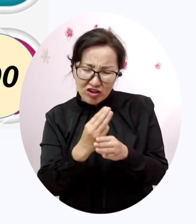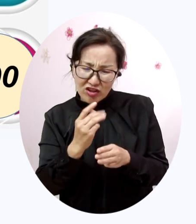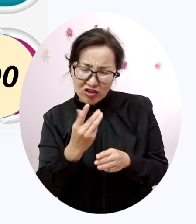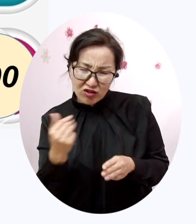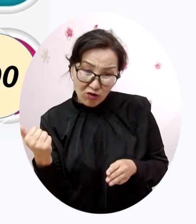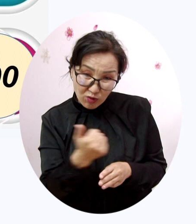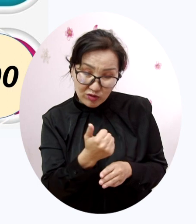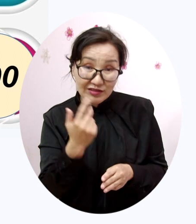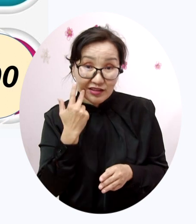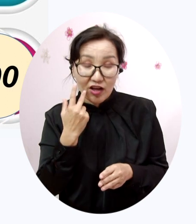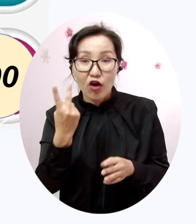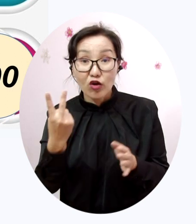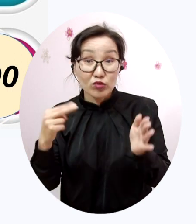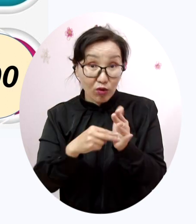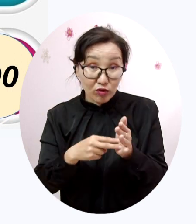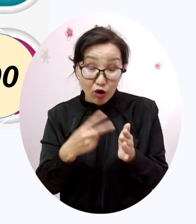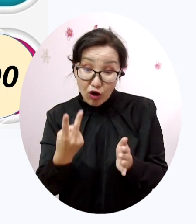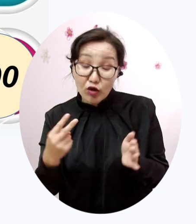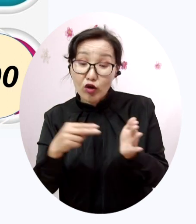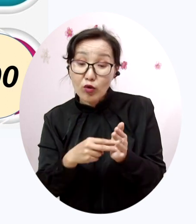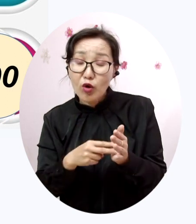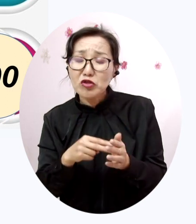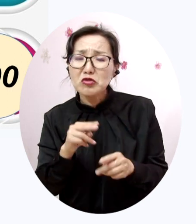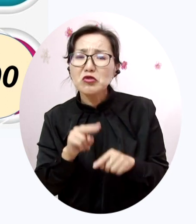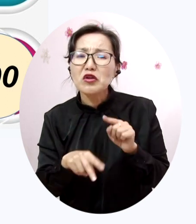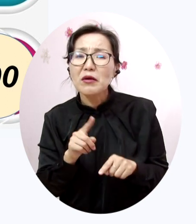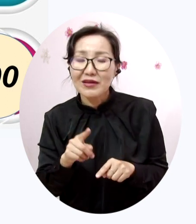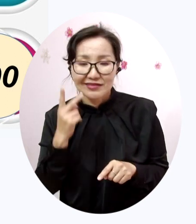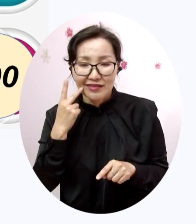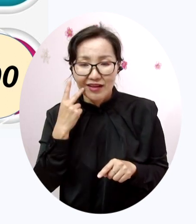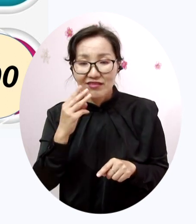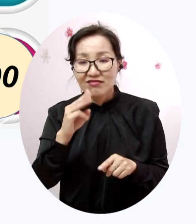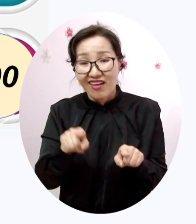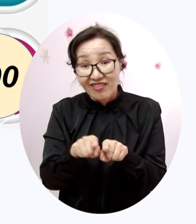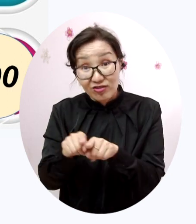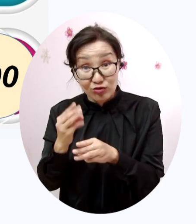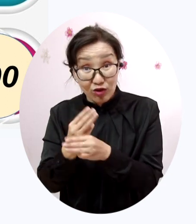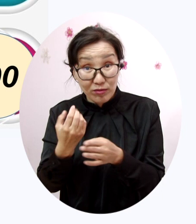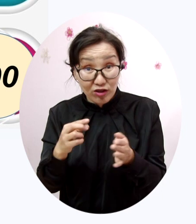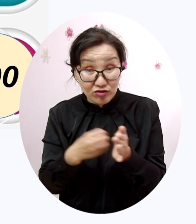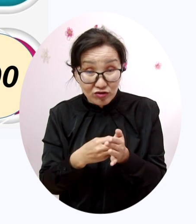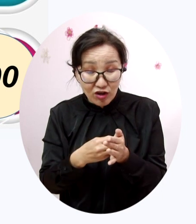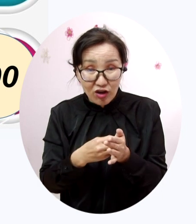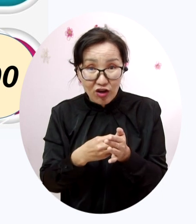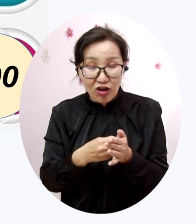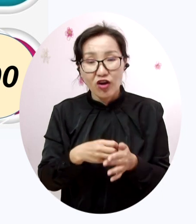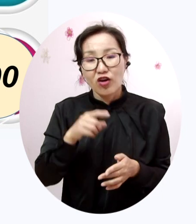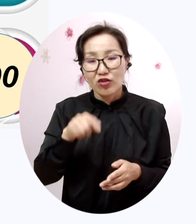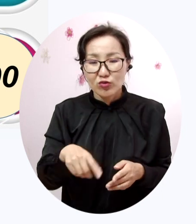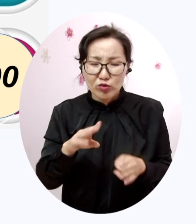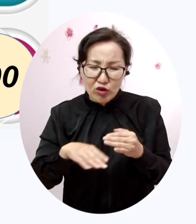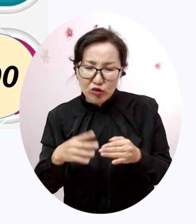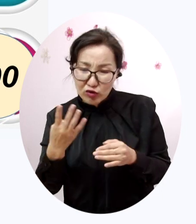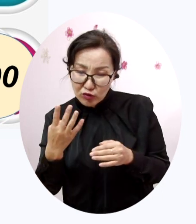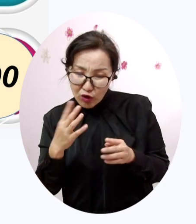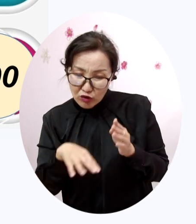хоёрт хуваагдана. А хоёрт хуваадаг тоо бүхэн бас ямар ах вэ? Тэгш байна. Сүүлийн 2 орон 4-т хуваагдаг тоонууд